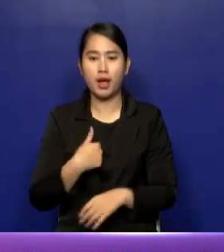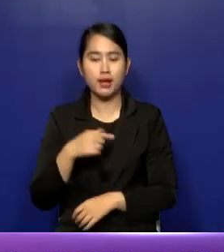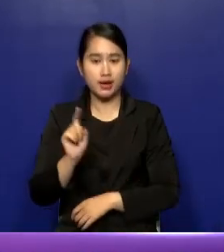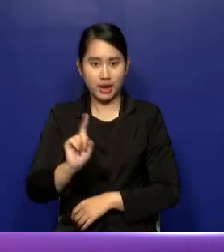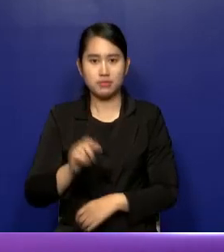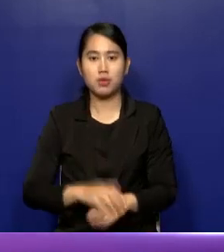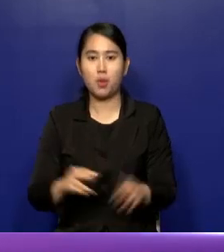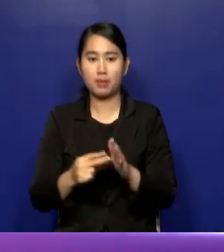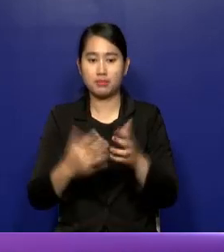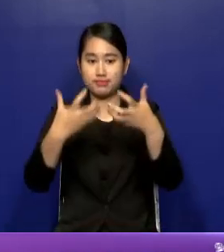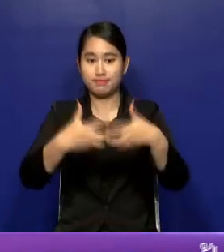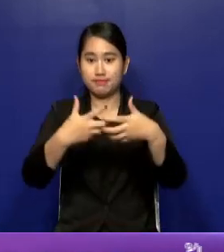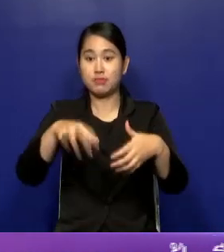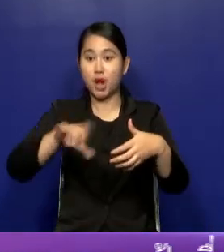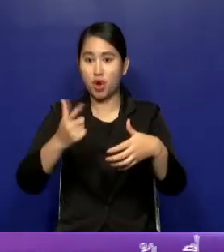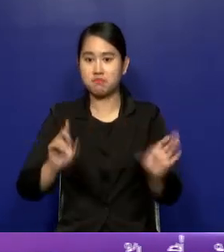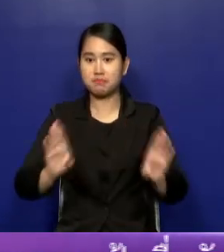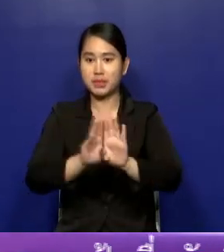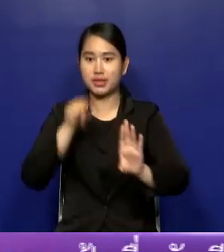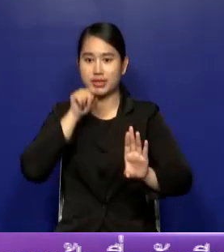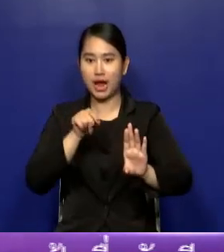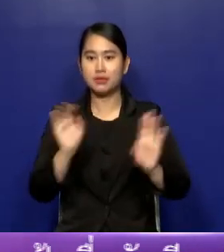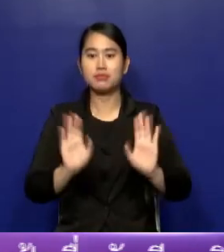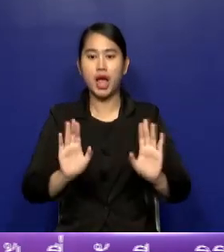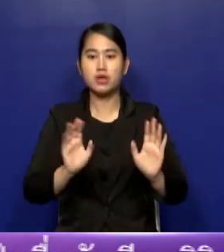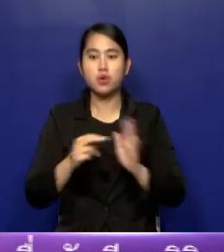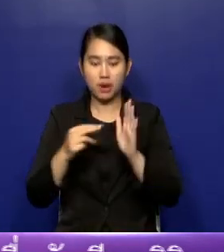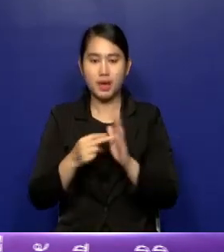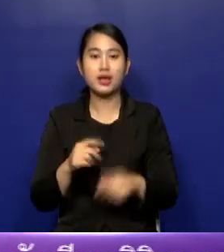ปิดเหมืองนะครับคือเป็นเรื่องของการ